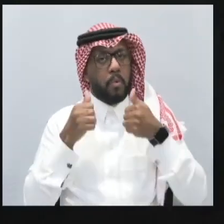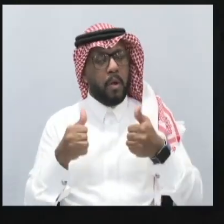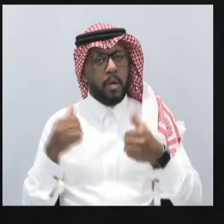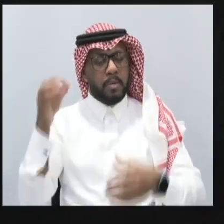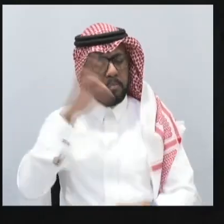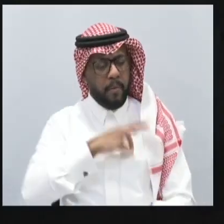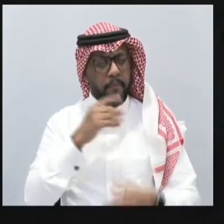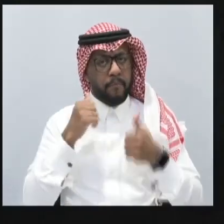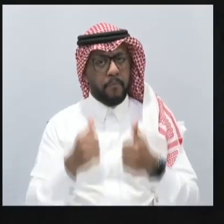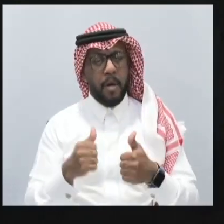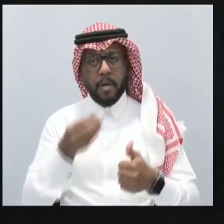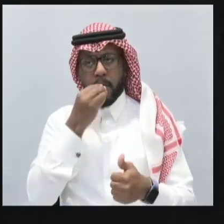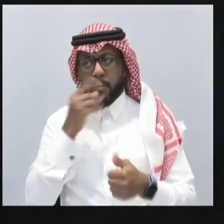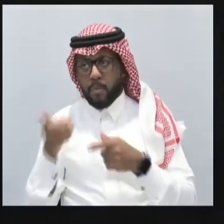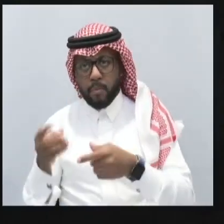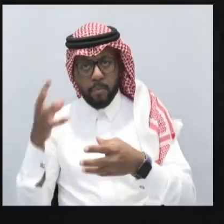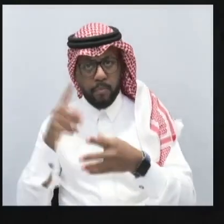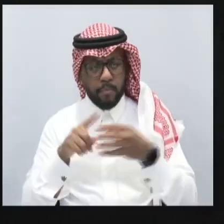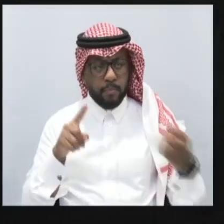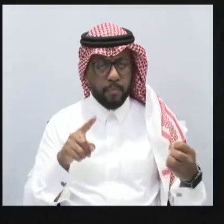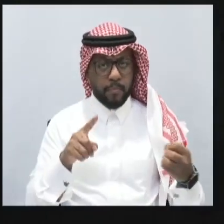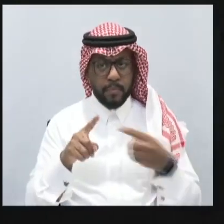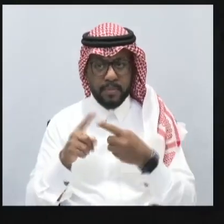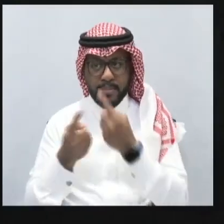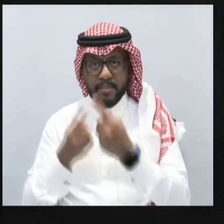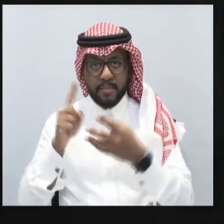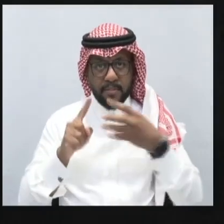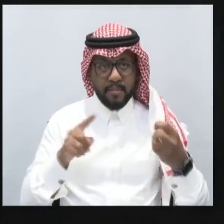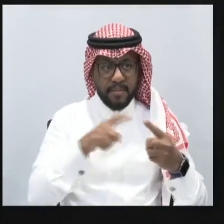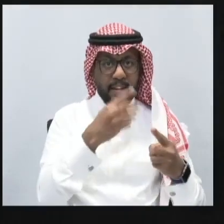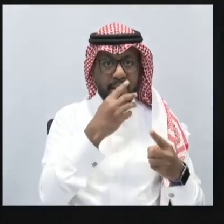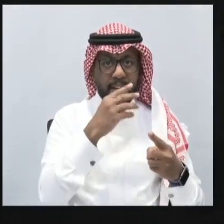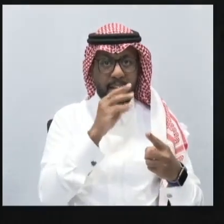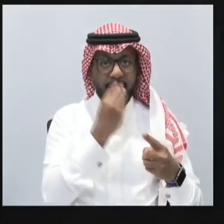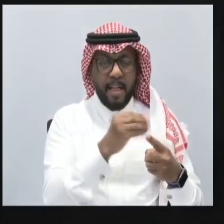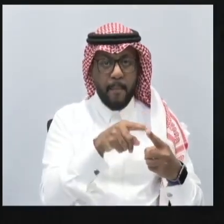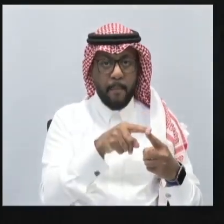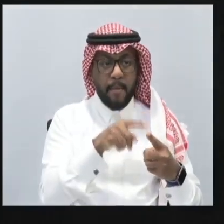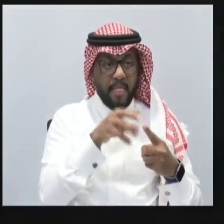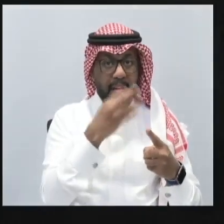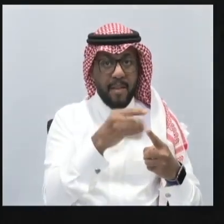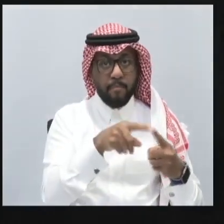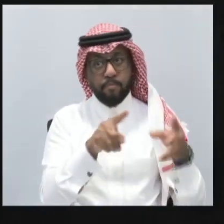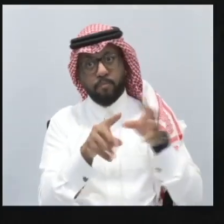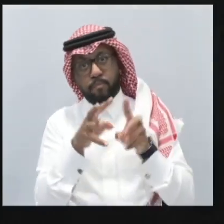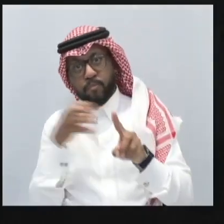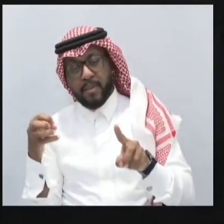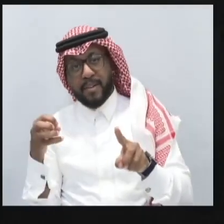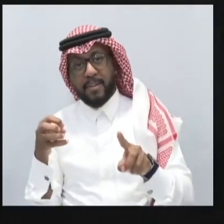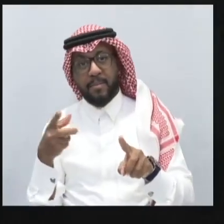اعتمد على الارنب في غذائه والارنب اعتمد على من على النبات ممتازين